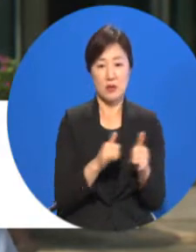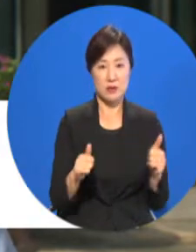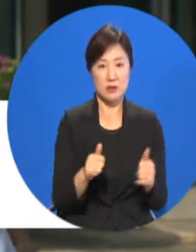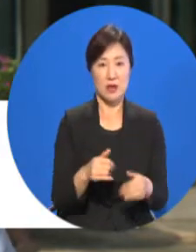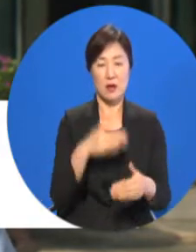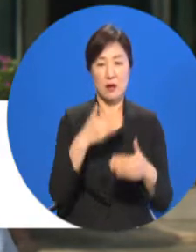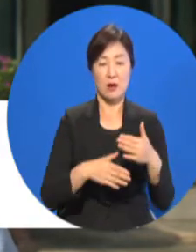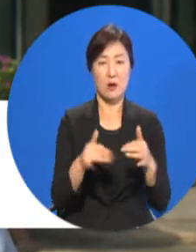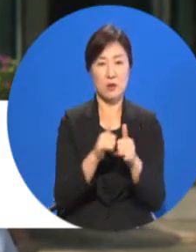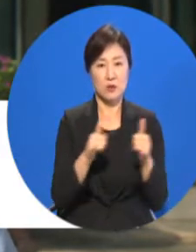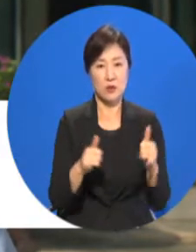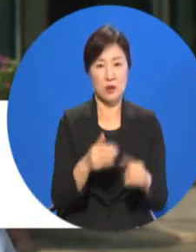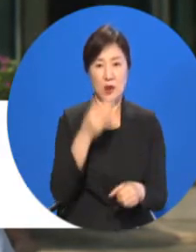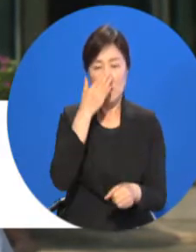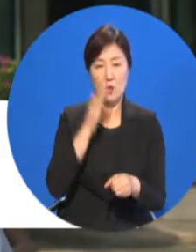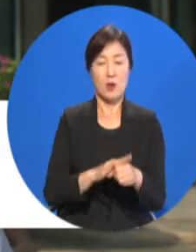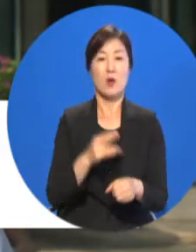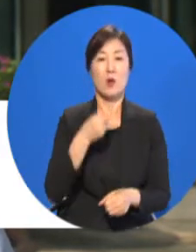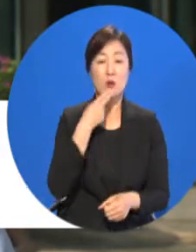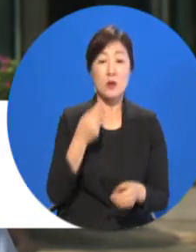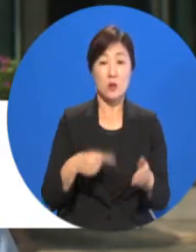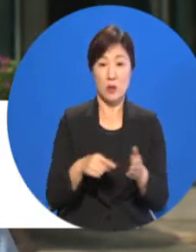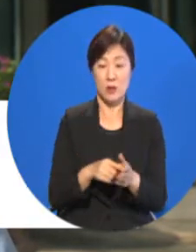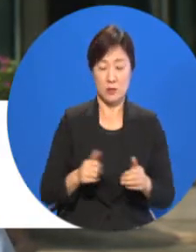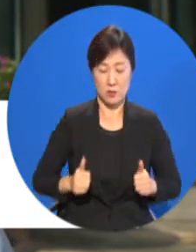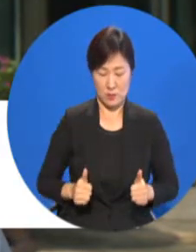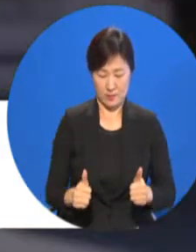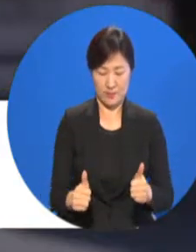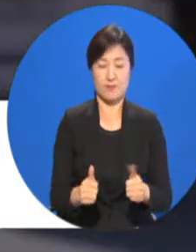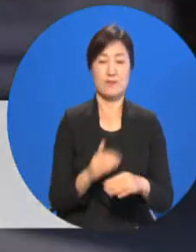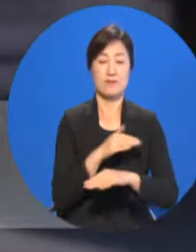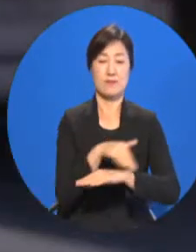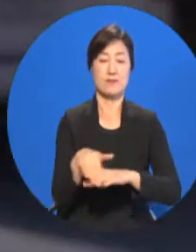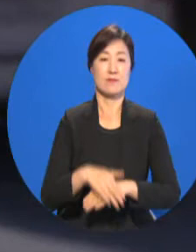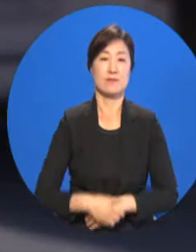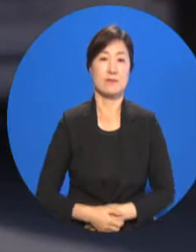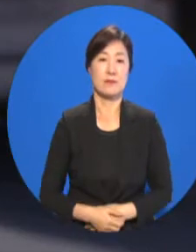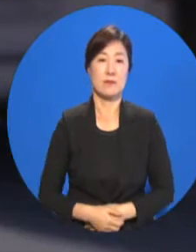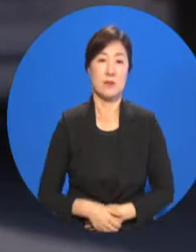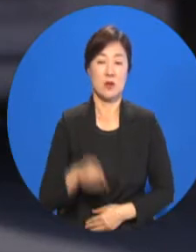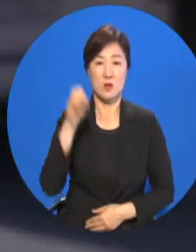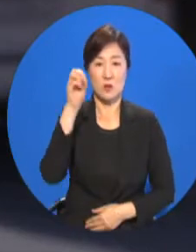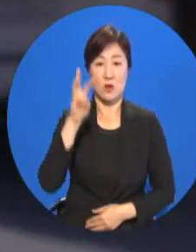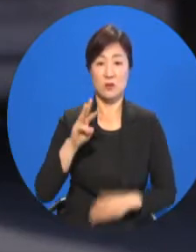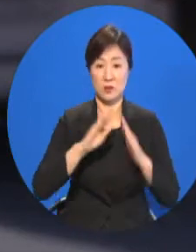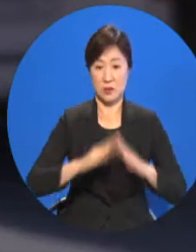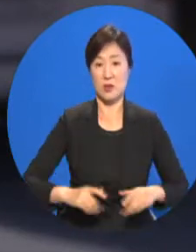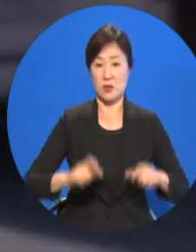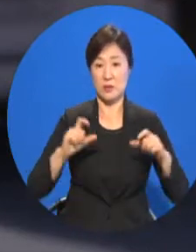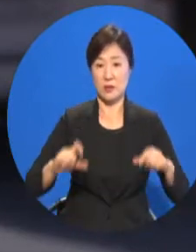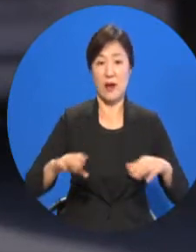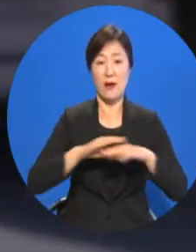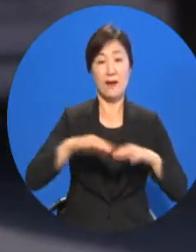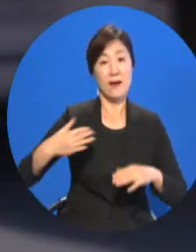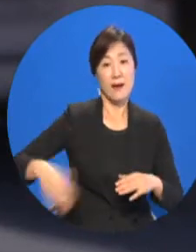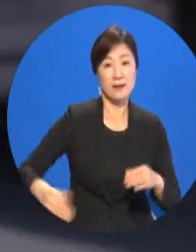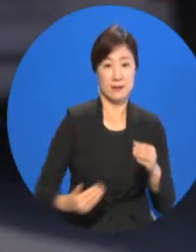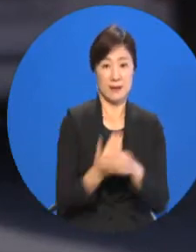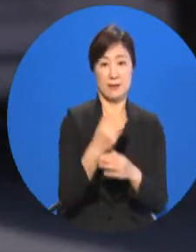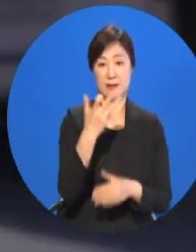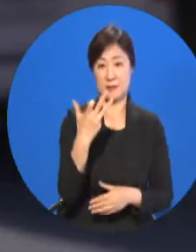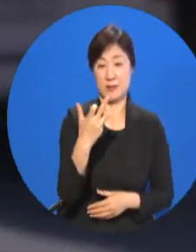억울함이 없도록 사건 해결을 위해 최선의 노력을 다하겠습니다. 광주 전남 지역 미제 사건 18건은